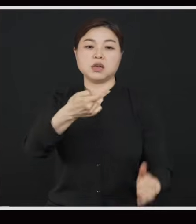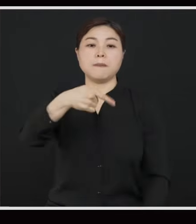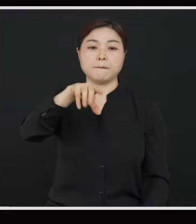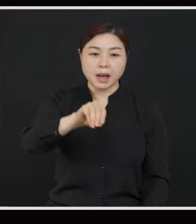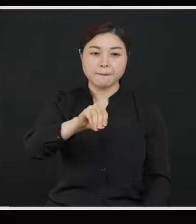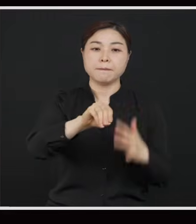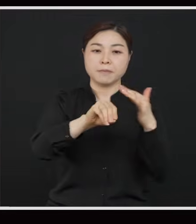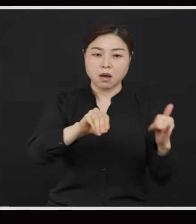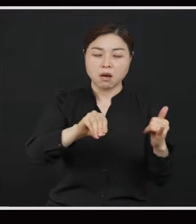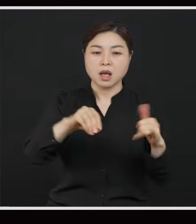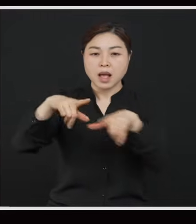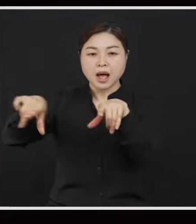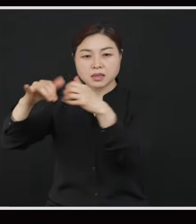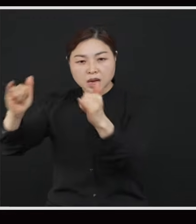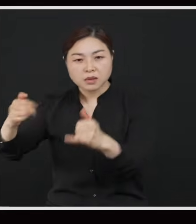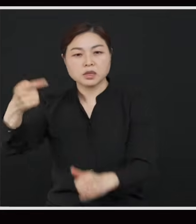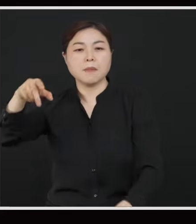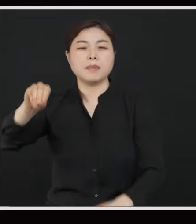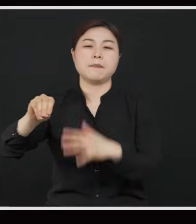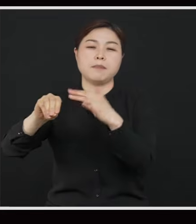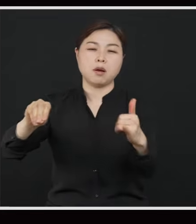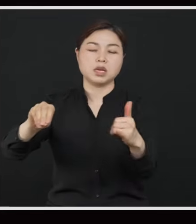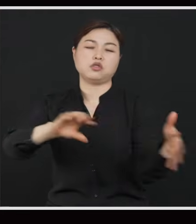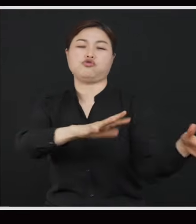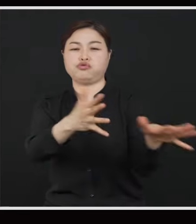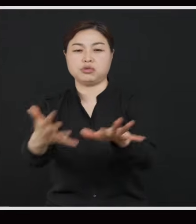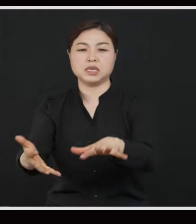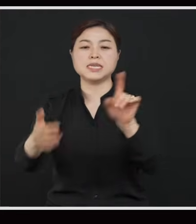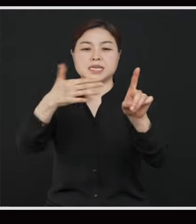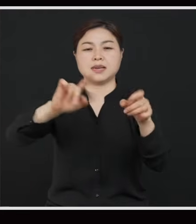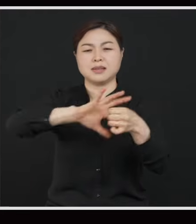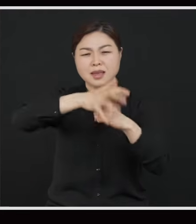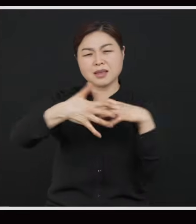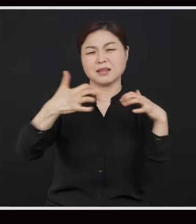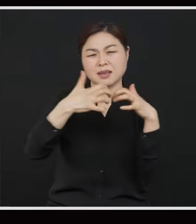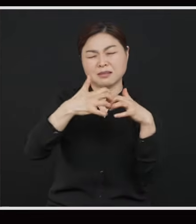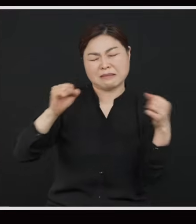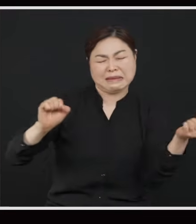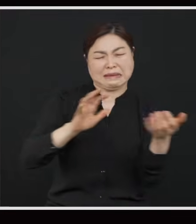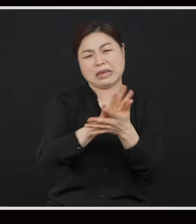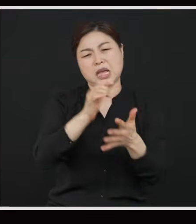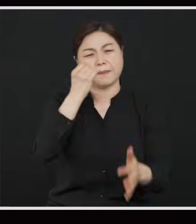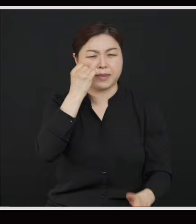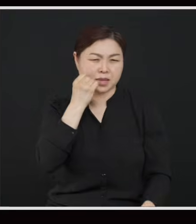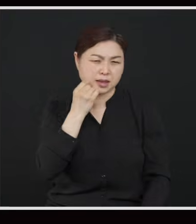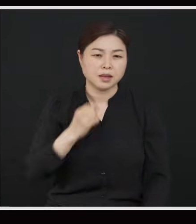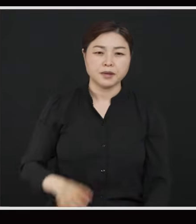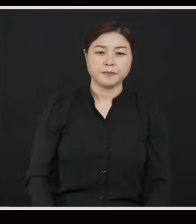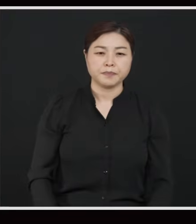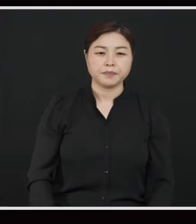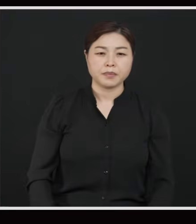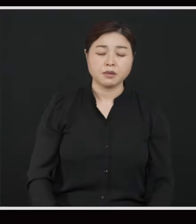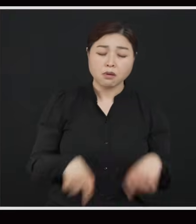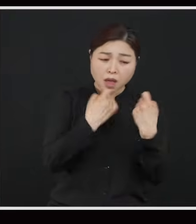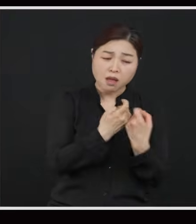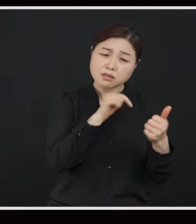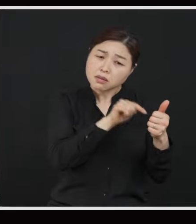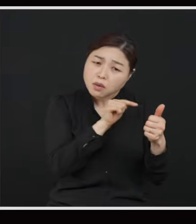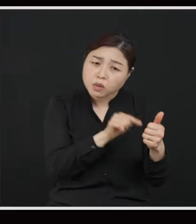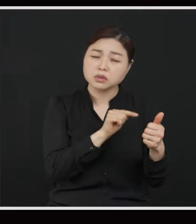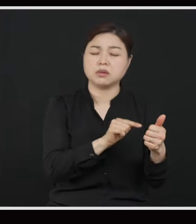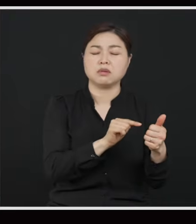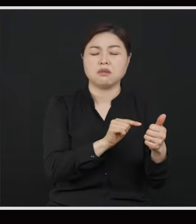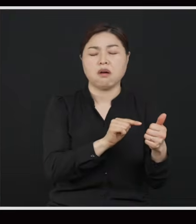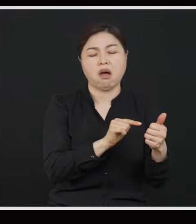1,000만 명이 죽는 그런 1차 세계대전 비극적 결과를 맞죠. 근데 개인적으로는 더 큰 비극이 있습니다.